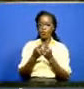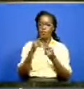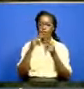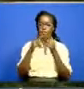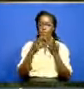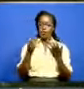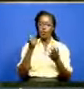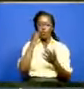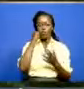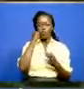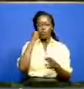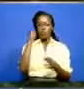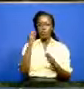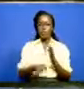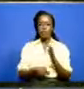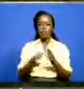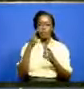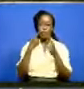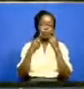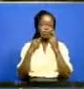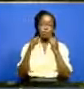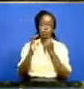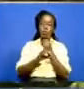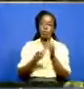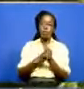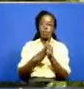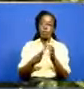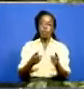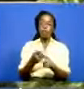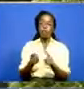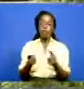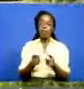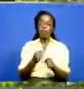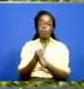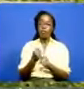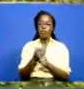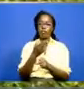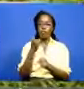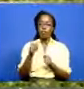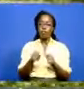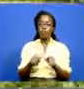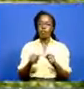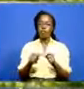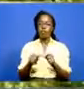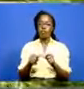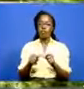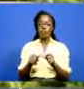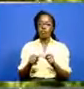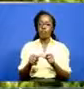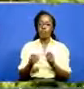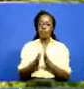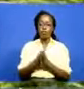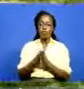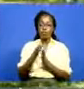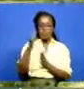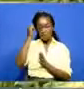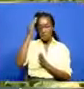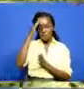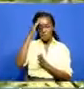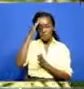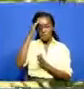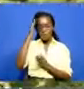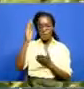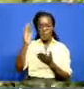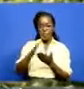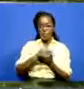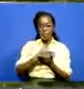Nairobi, mourning the death of their country's leader, but said they will do their best to continue his legacy, a song he sang day in,